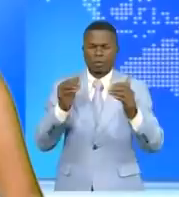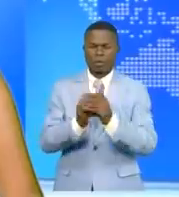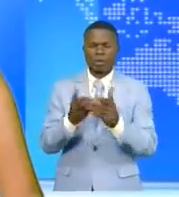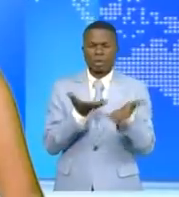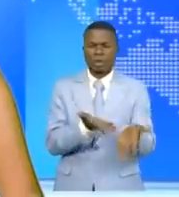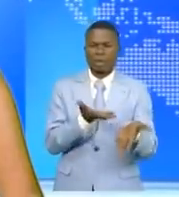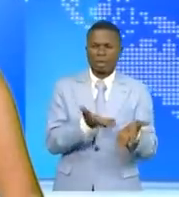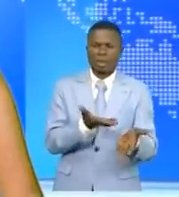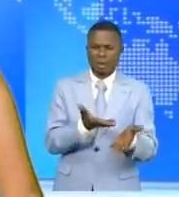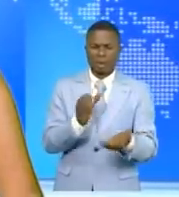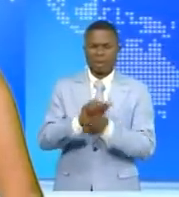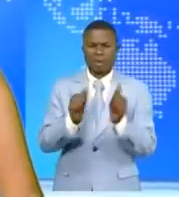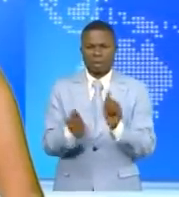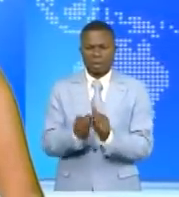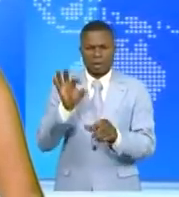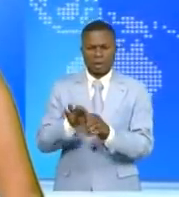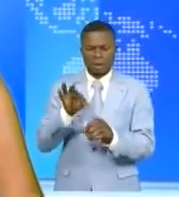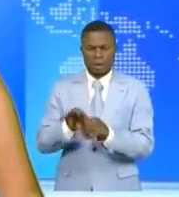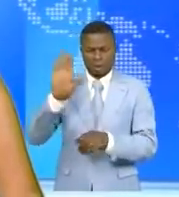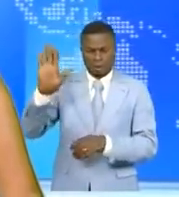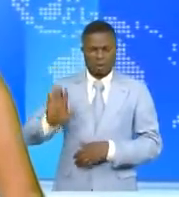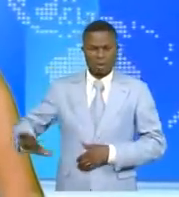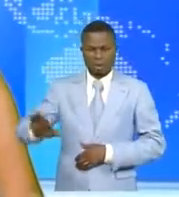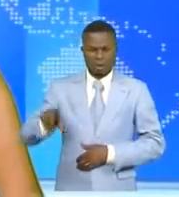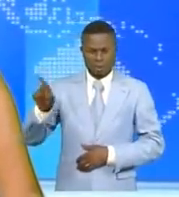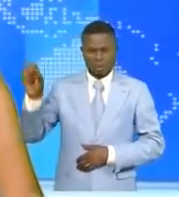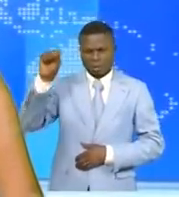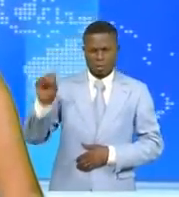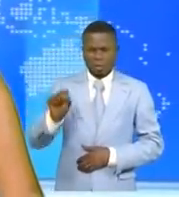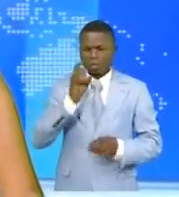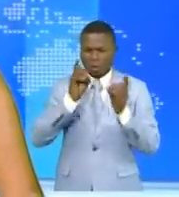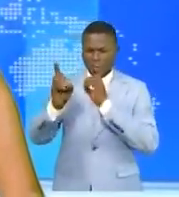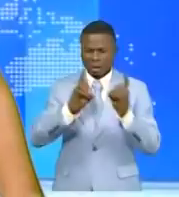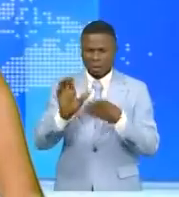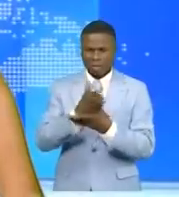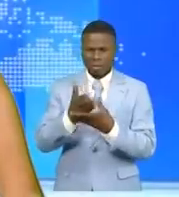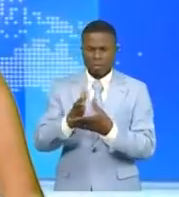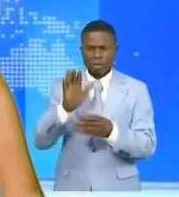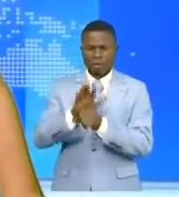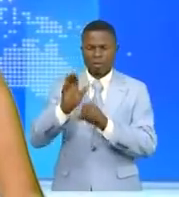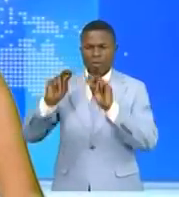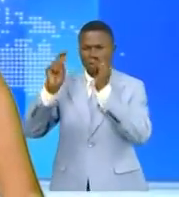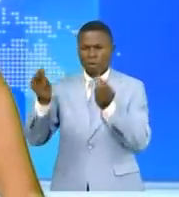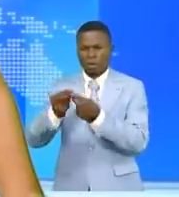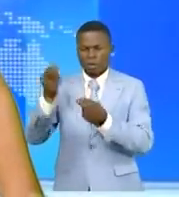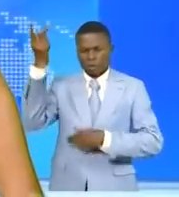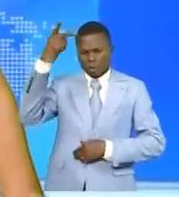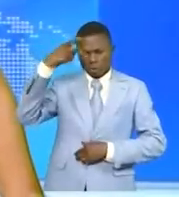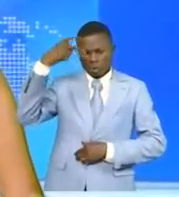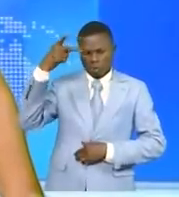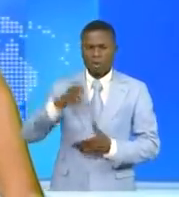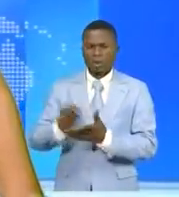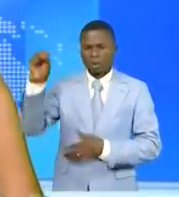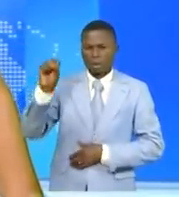facilitation dans le processus électoral, dont le dialogue entre différentes parties somaliennes était